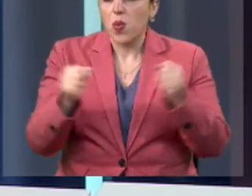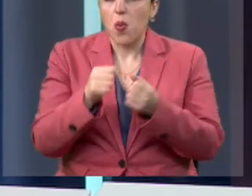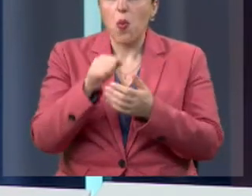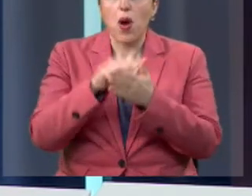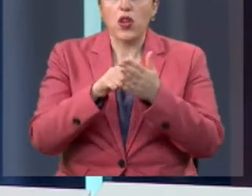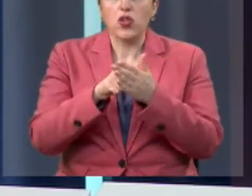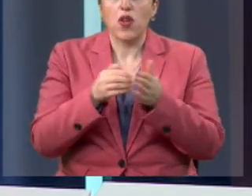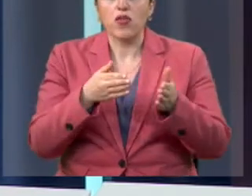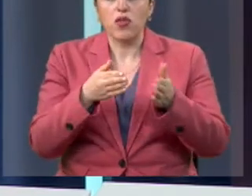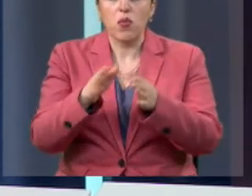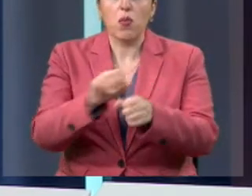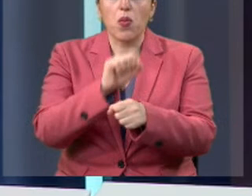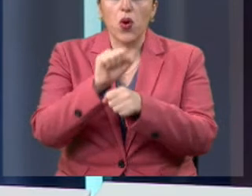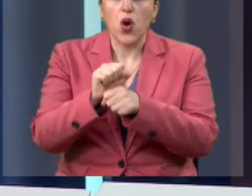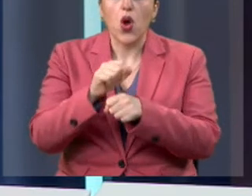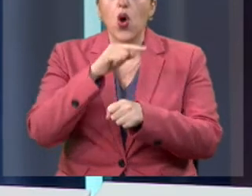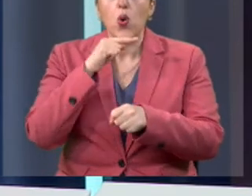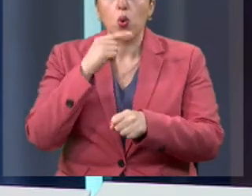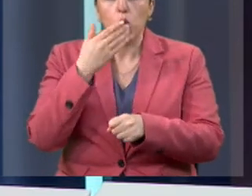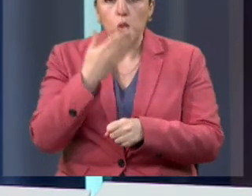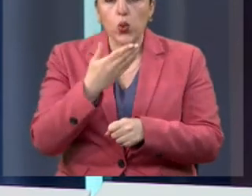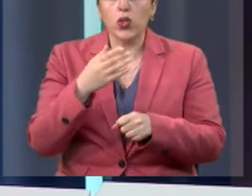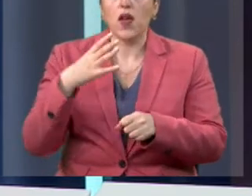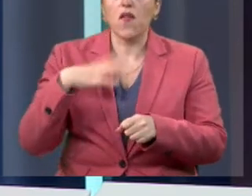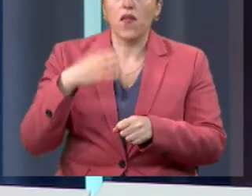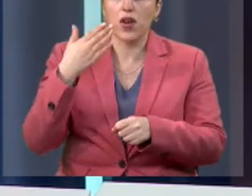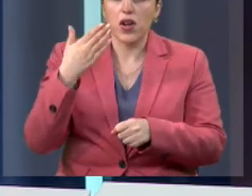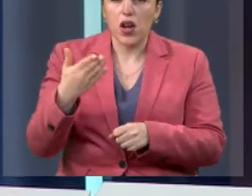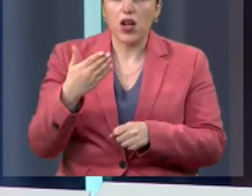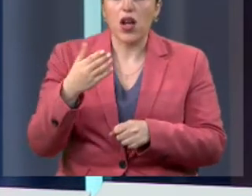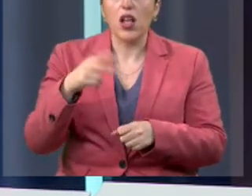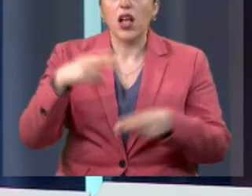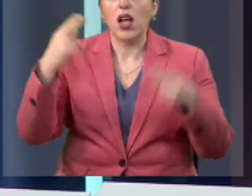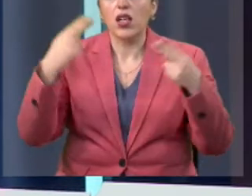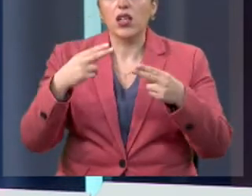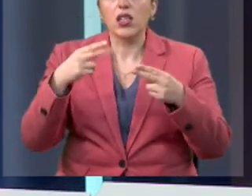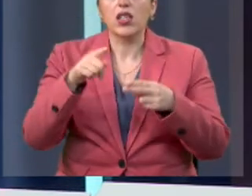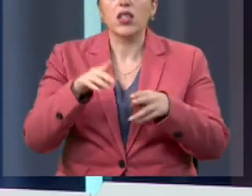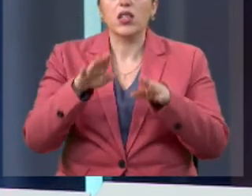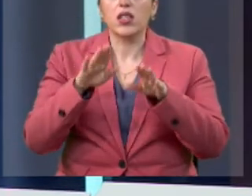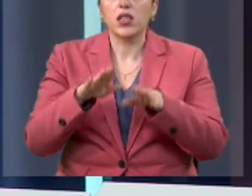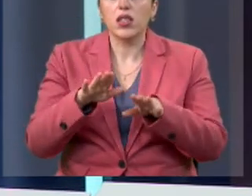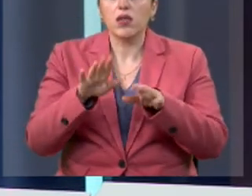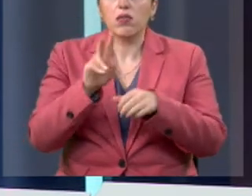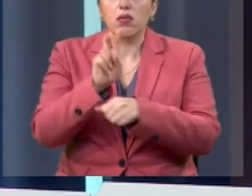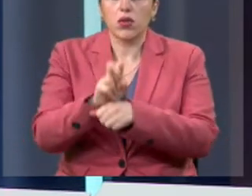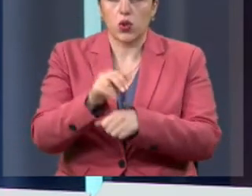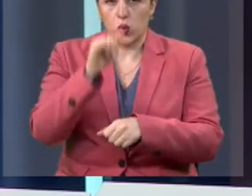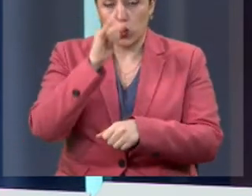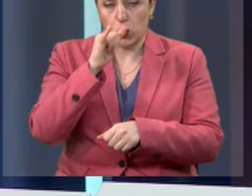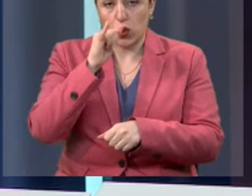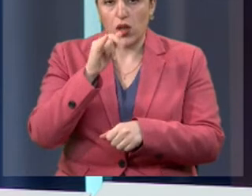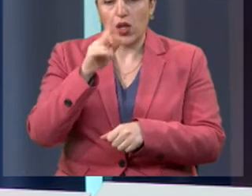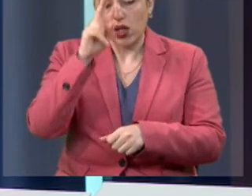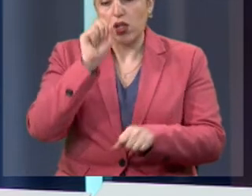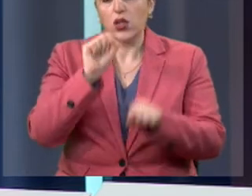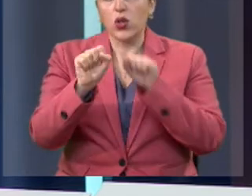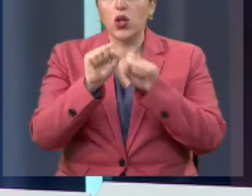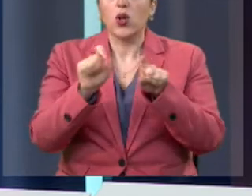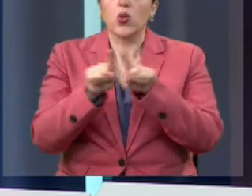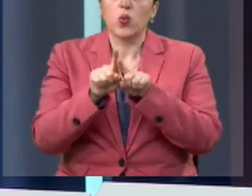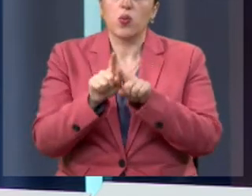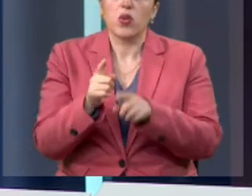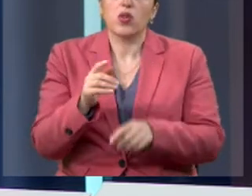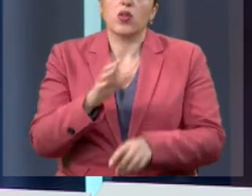են ճանապարհին թե ռուսական, թե վրացական կողմից, անցակետին չեն կարողանում մոտենալ։ Իշխանությունը ևս արևոտ օրերի